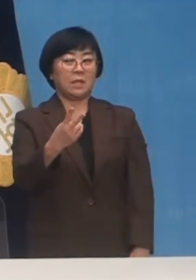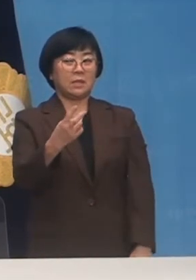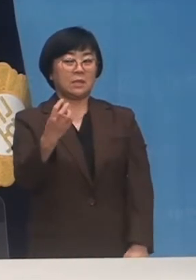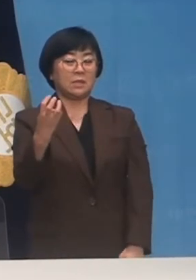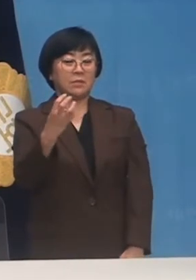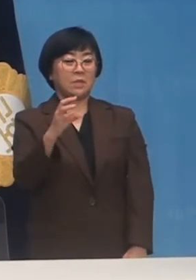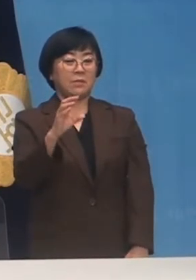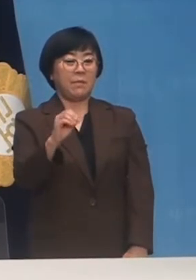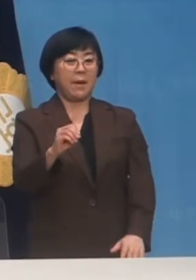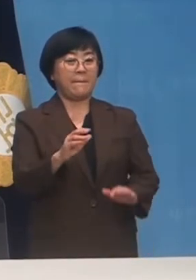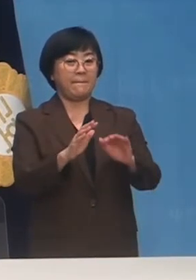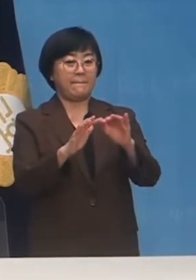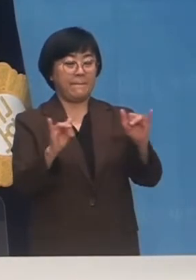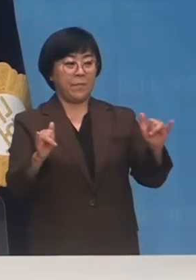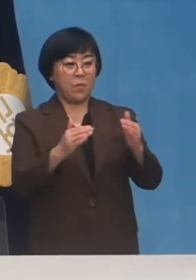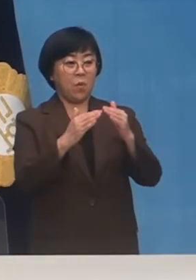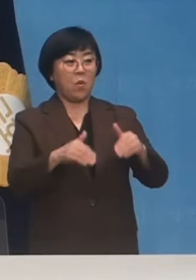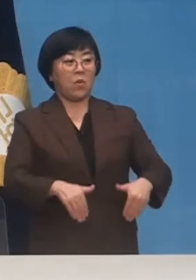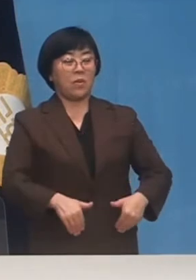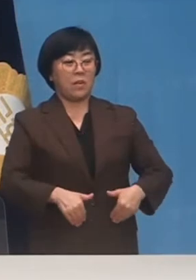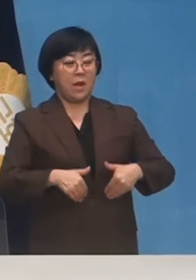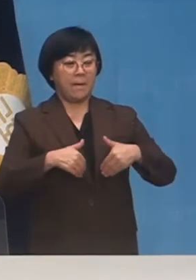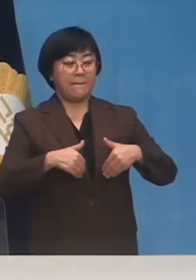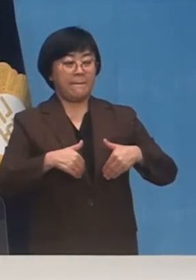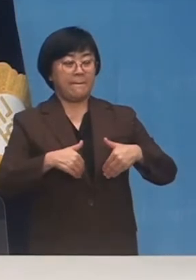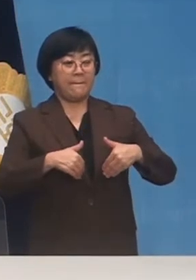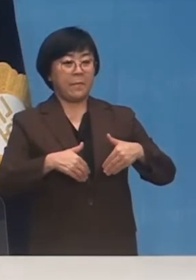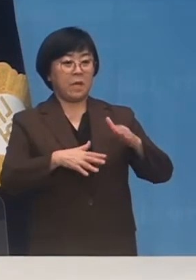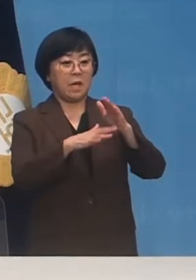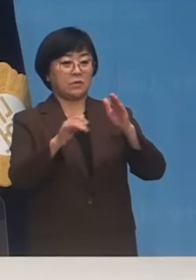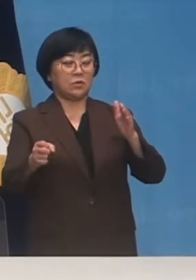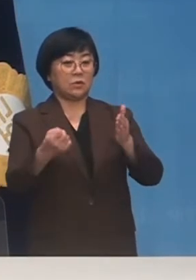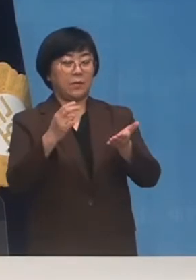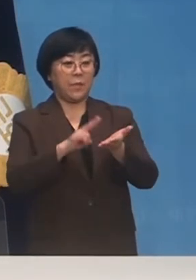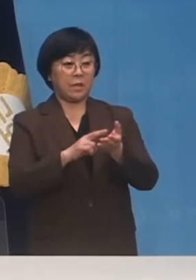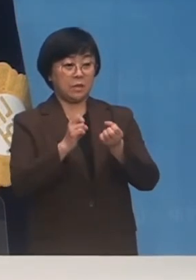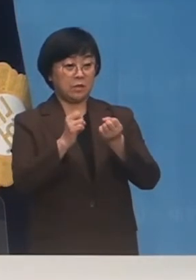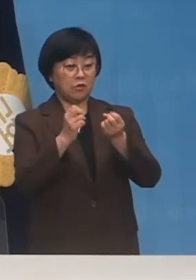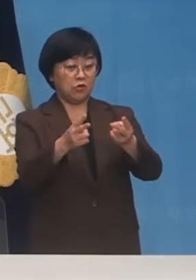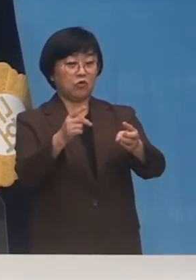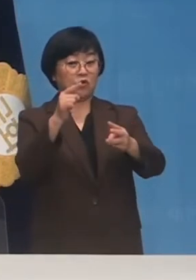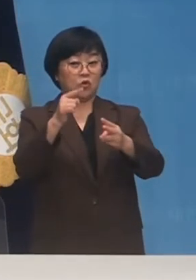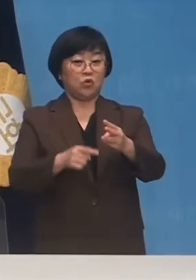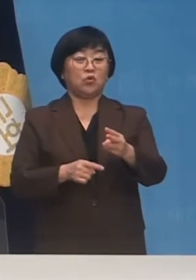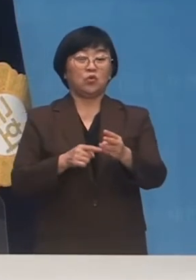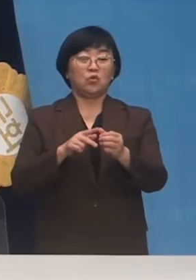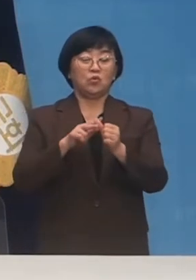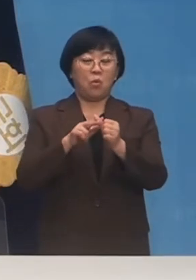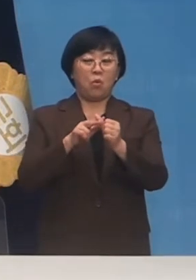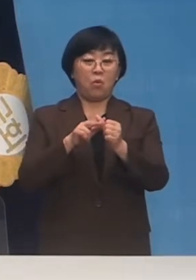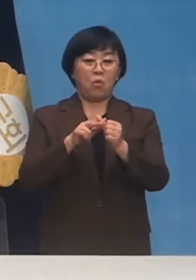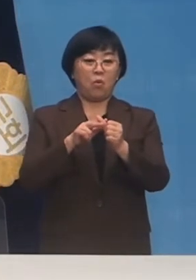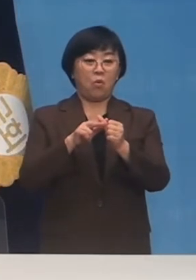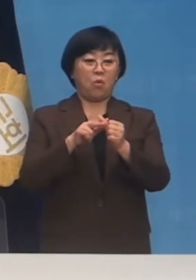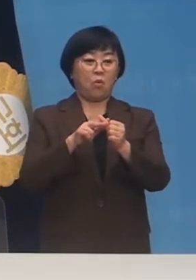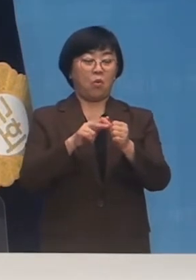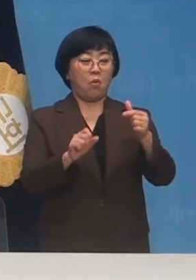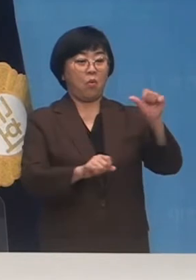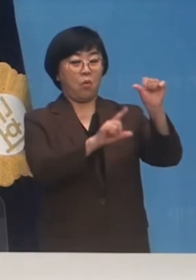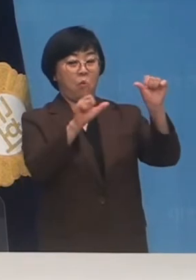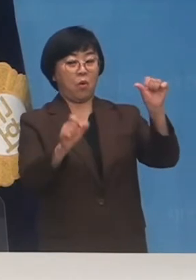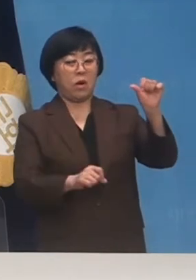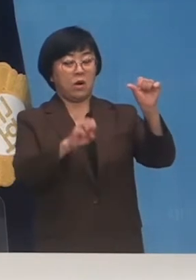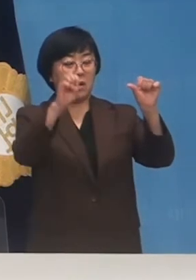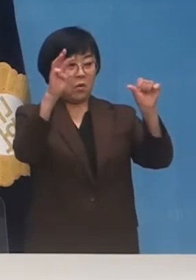230만 명 호남 가족들에게 보낸 손편지에서 윤석열 후보는 5월